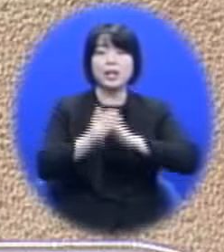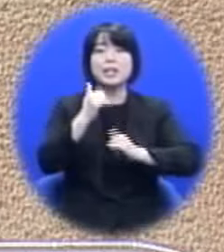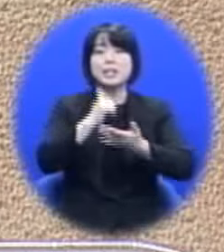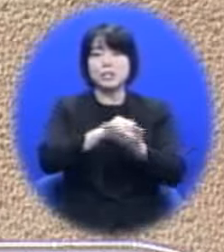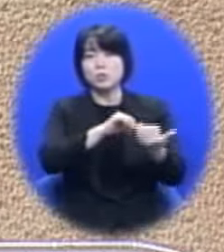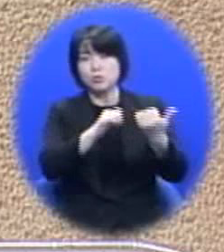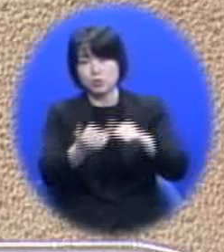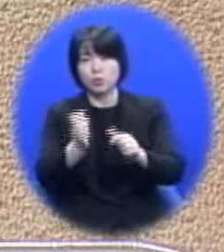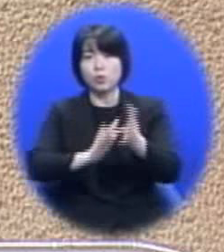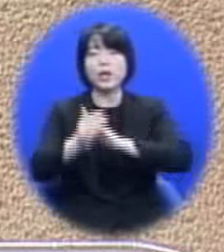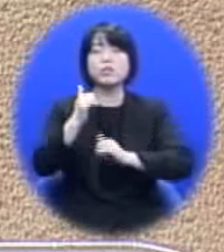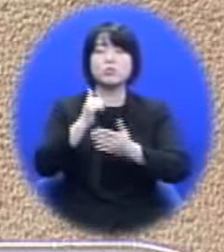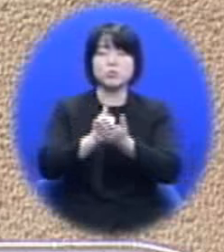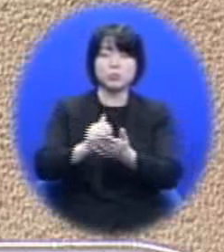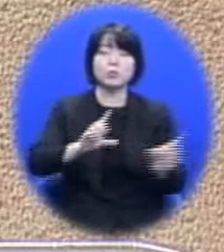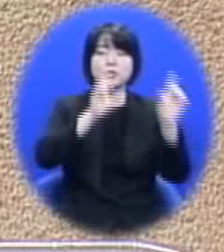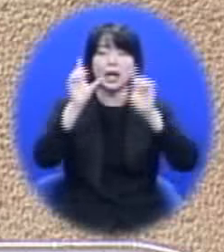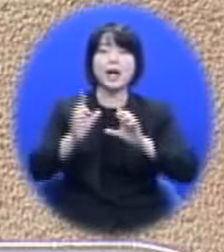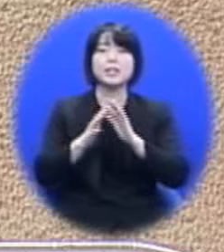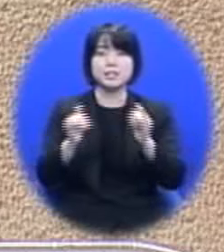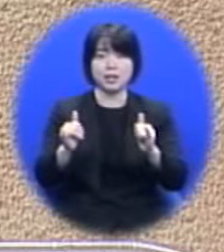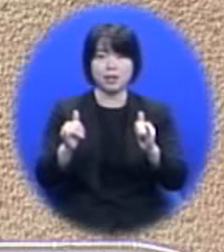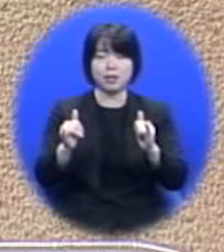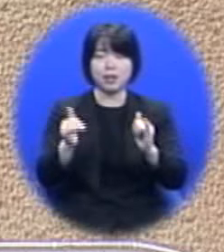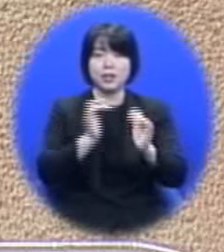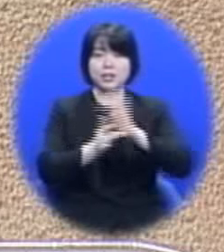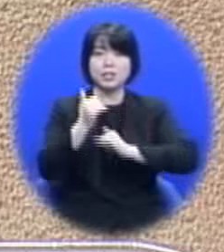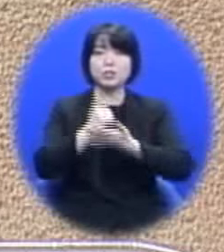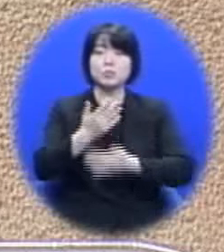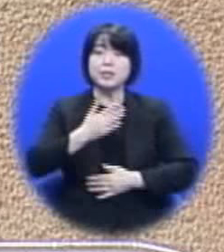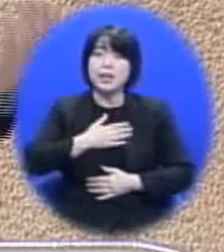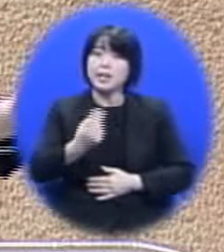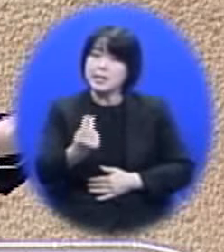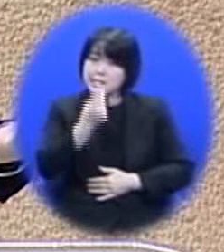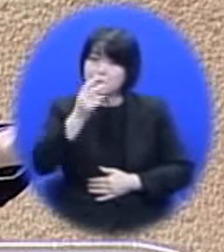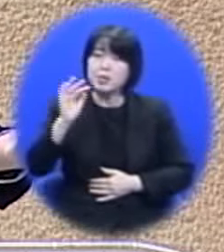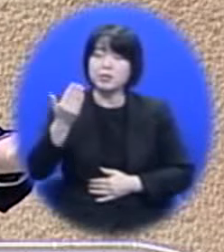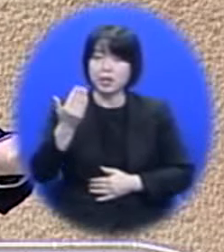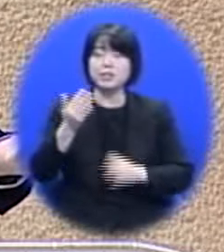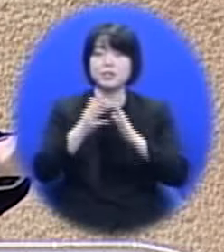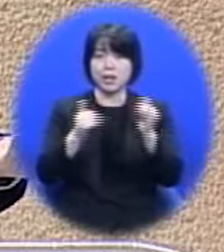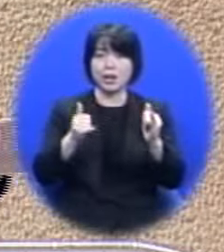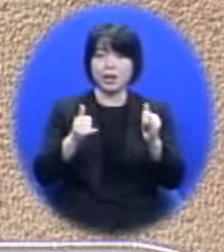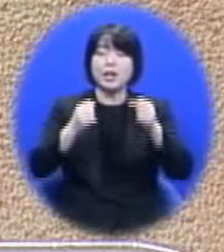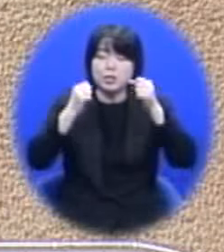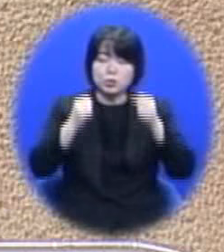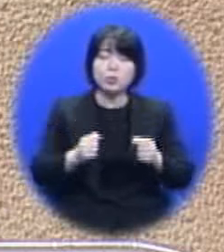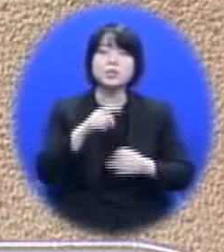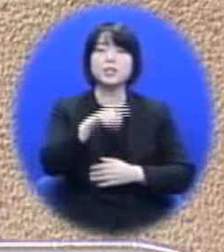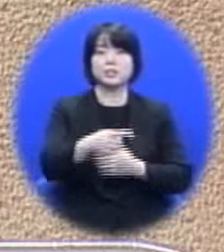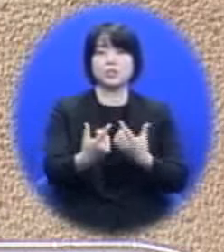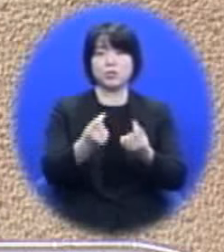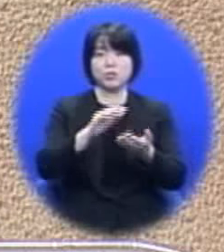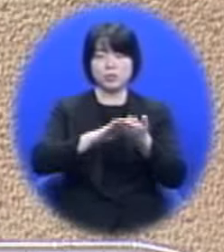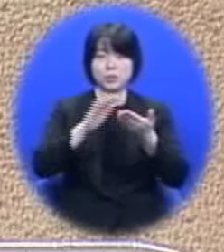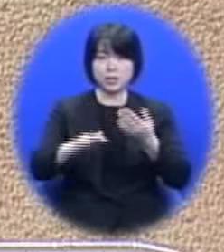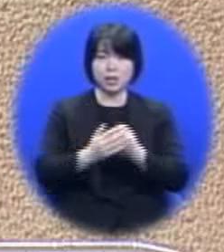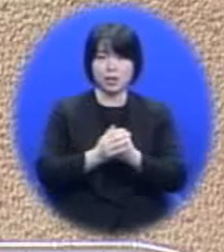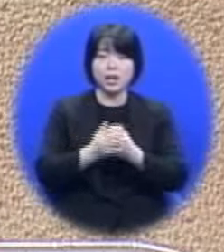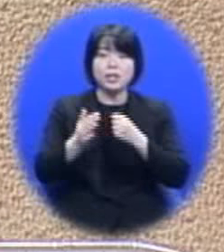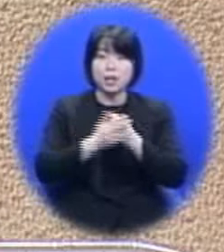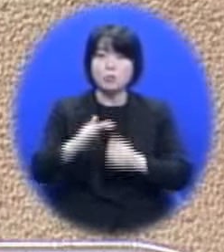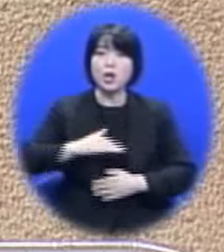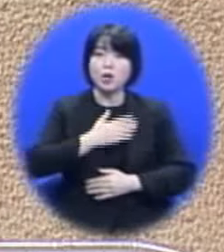자, 예수님이 우리 생명이 되어진 자, 우리 존재가 그런 존재예요. 그러니까 우리가 생각하는